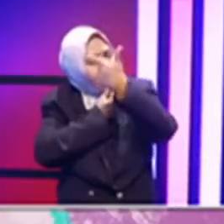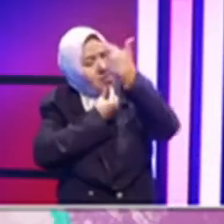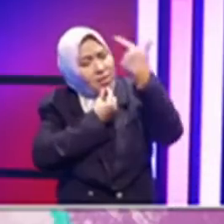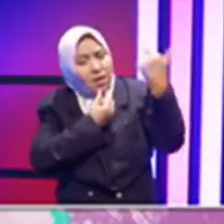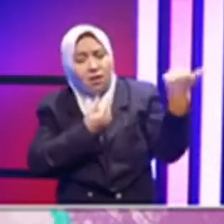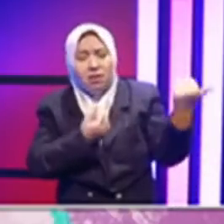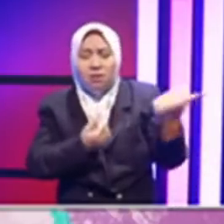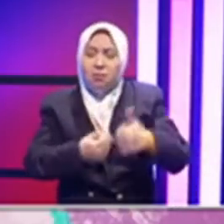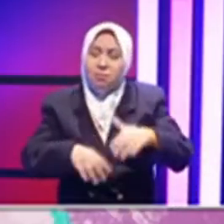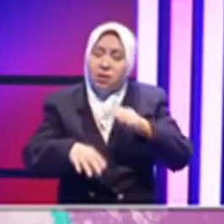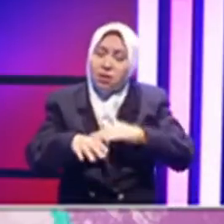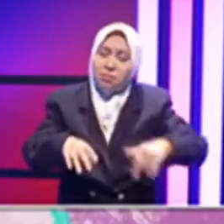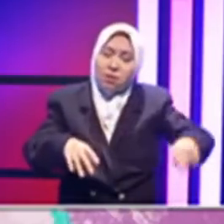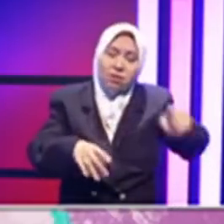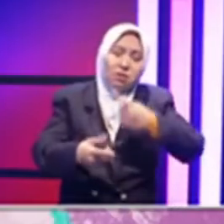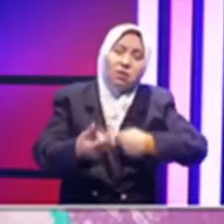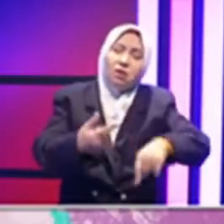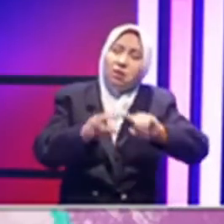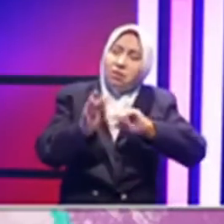جاءهم